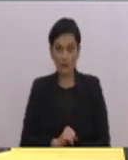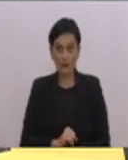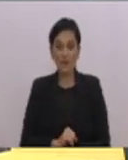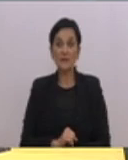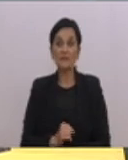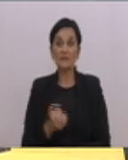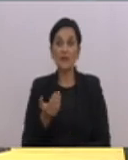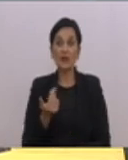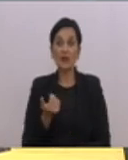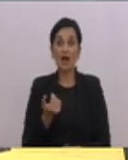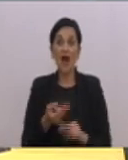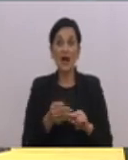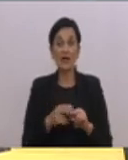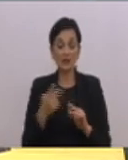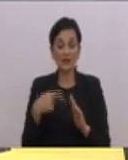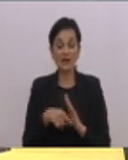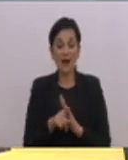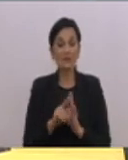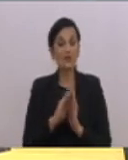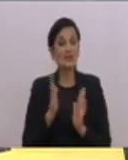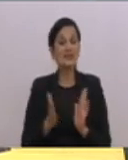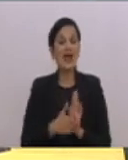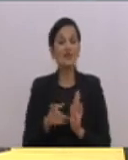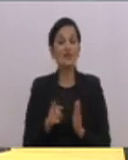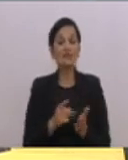ხოდა აქედან გამომდინარე ეს საერთოდ არგუმენტი ვერ იქნება.